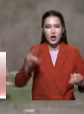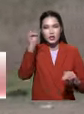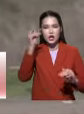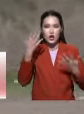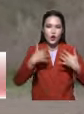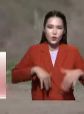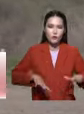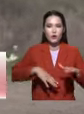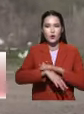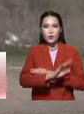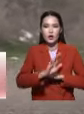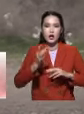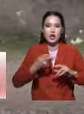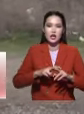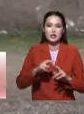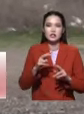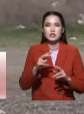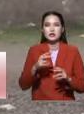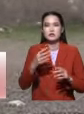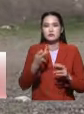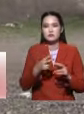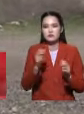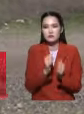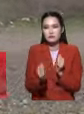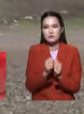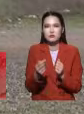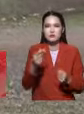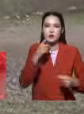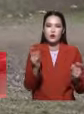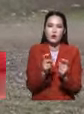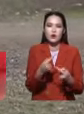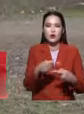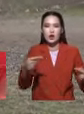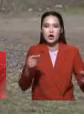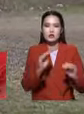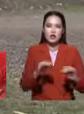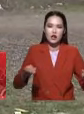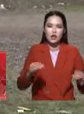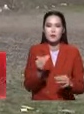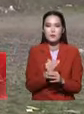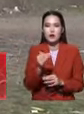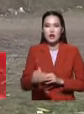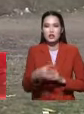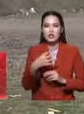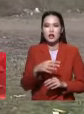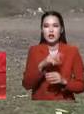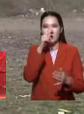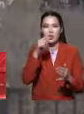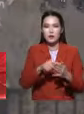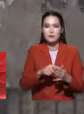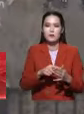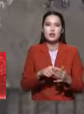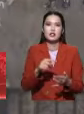түскі 3-тер шамасында жиналған екен. Әуелі ойын сауық құрып, футбол ойнаймыз деген балалар ақыр соңы 40 пышақ болып 40-сып